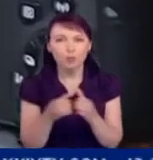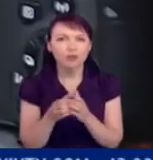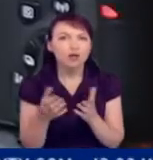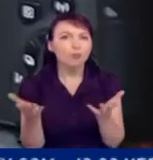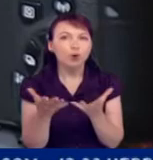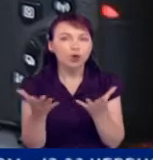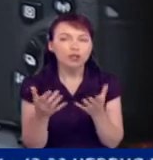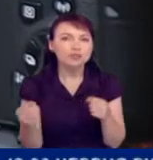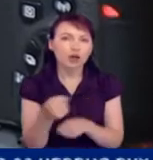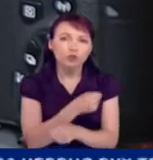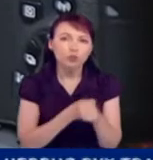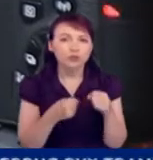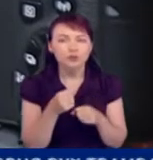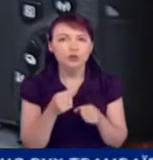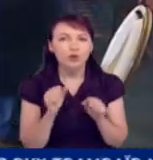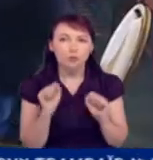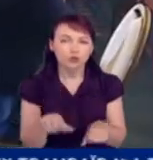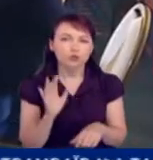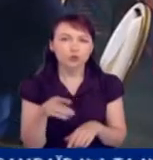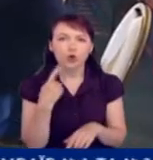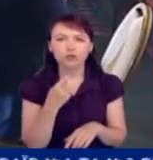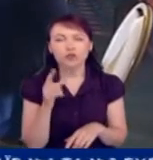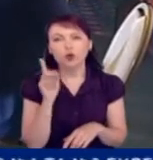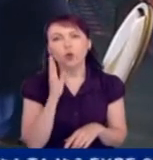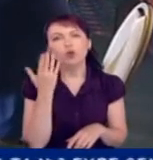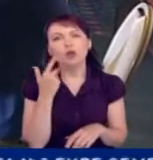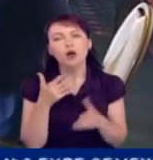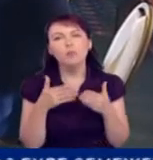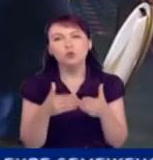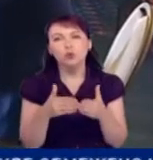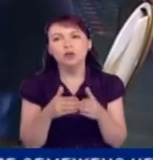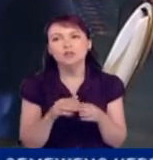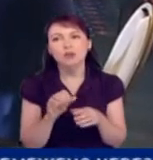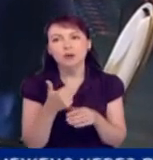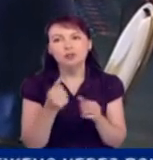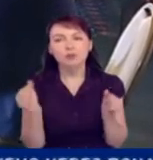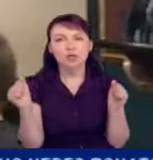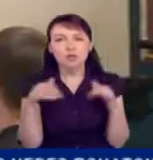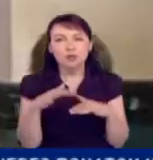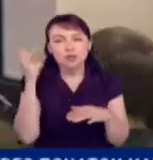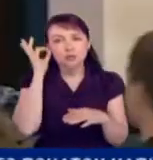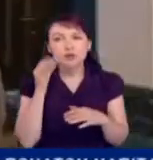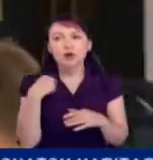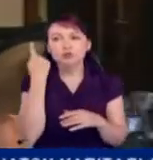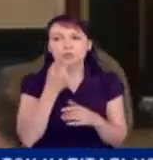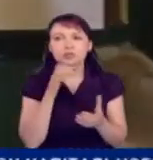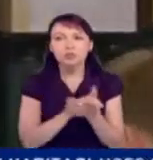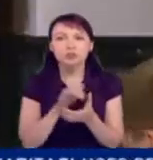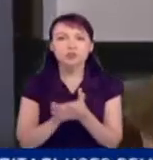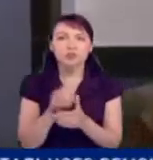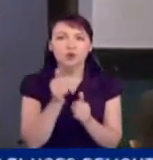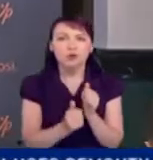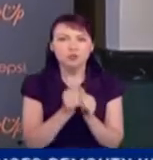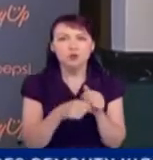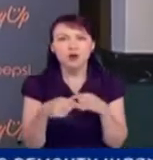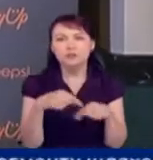якісь кадрові перестановки можна буде говорити, коли португалець на першому зборі в Німеччині особисто познайомиться з кожним